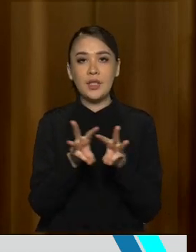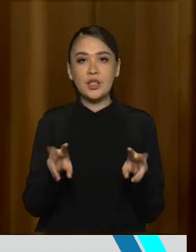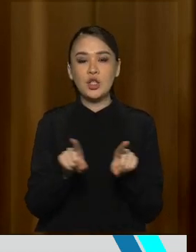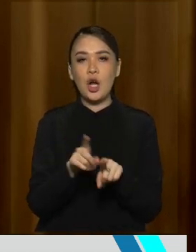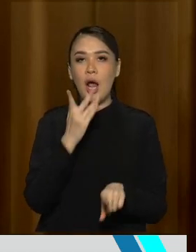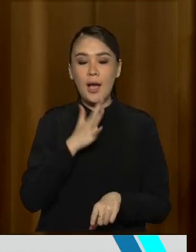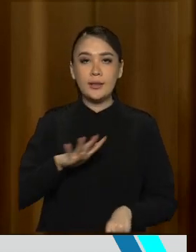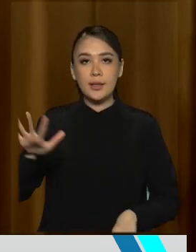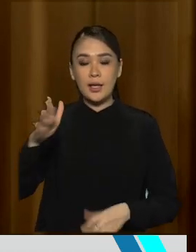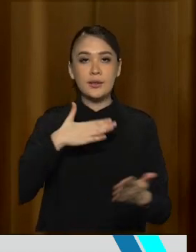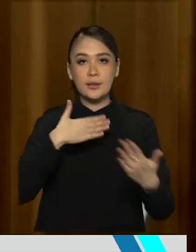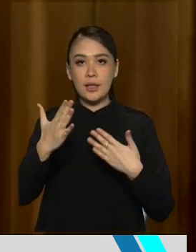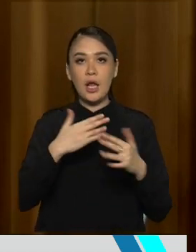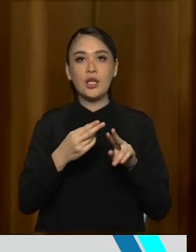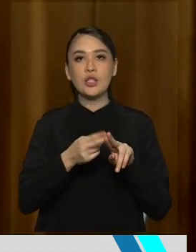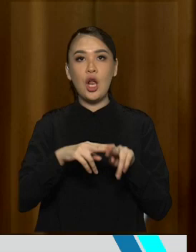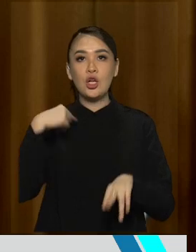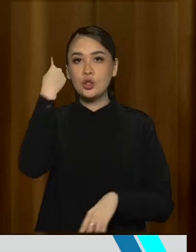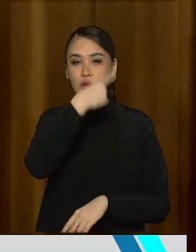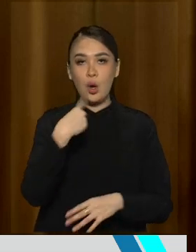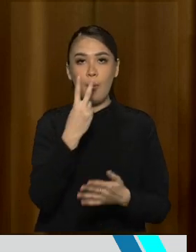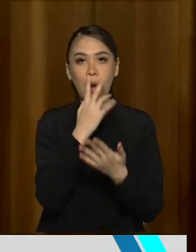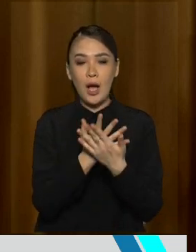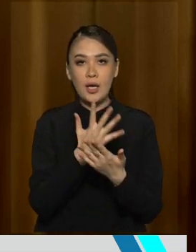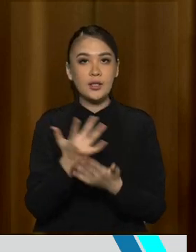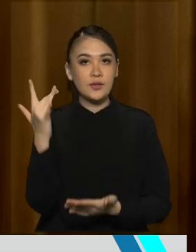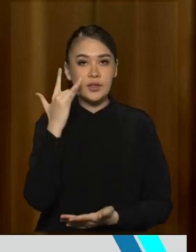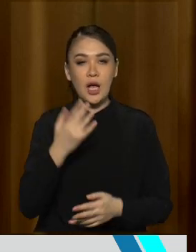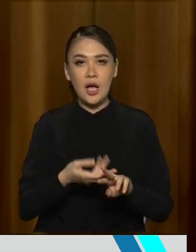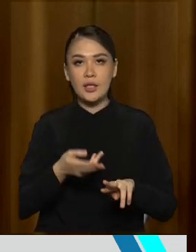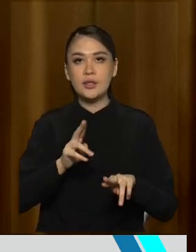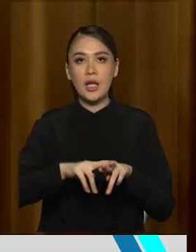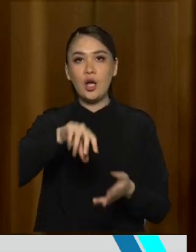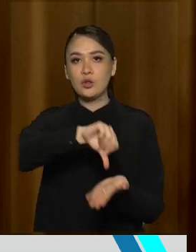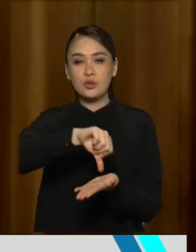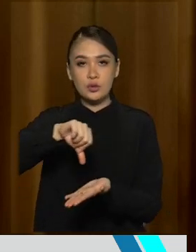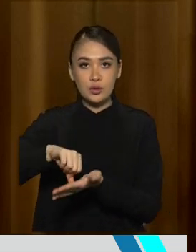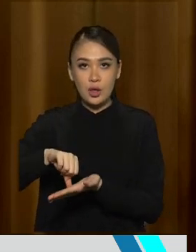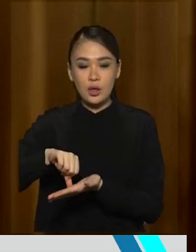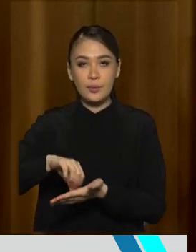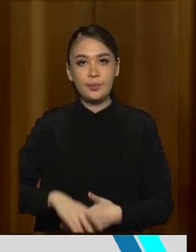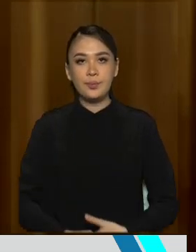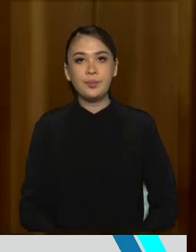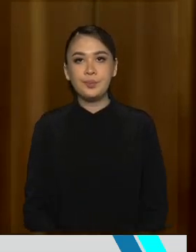дел – это лицо публичное, которое часто именно осуществляет, скажем так,